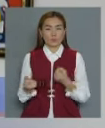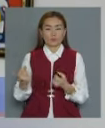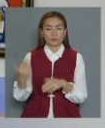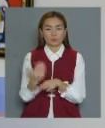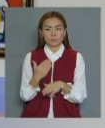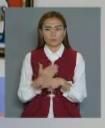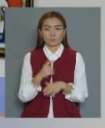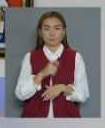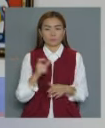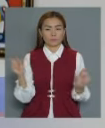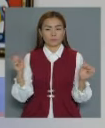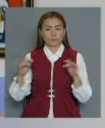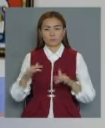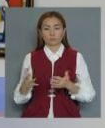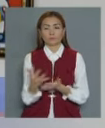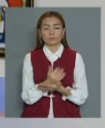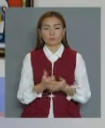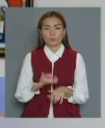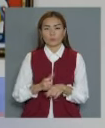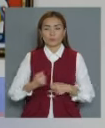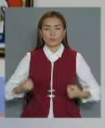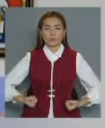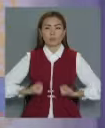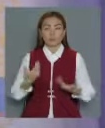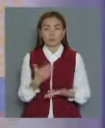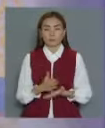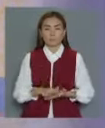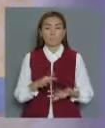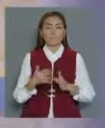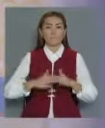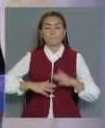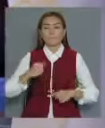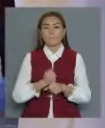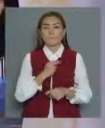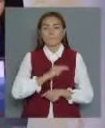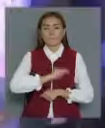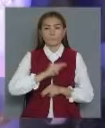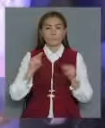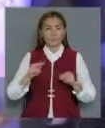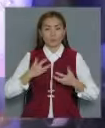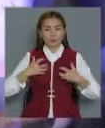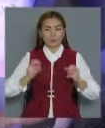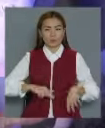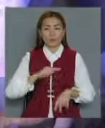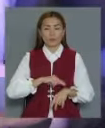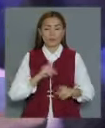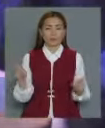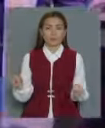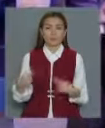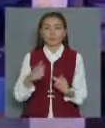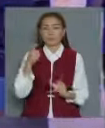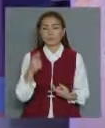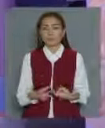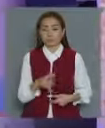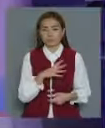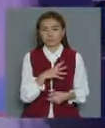қосымша адам күшін жіберді. Бұл біз үшін үлкен қолдау. Ауыл шаруашылығы саласында адал тер төгіп, өңірдің дамуына өзіндік үлесін